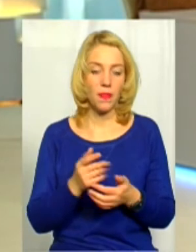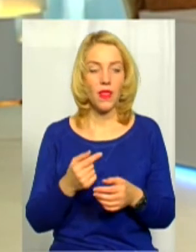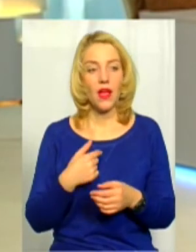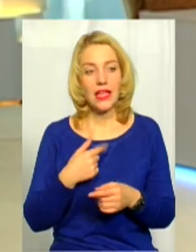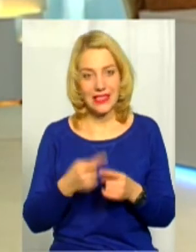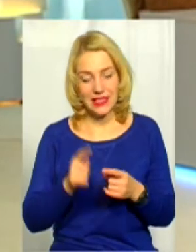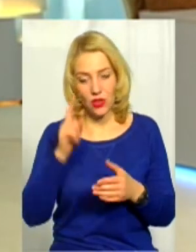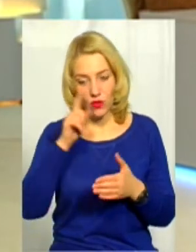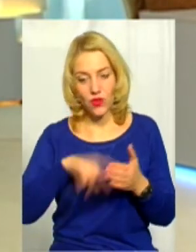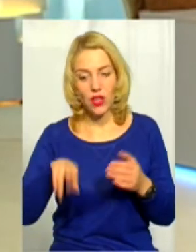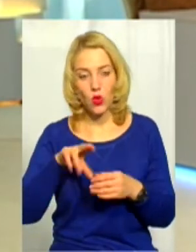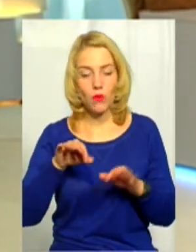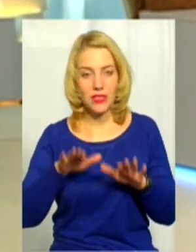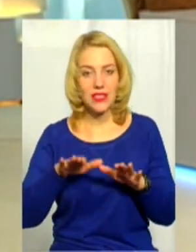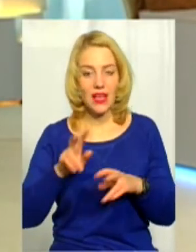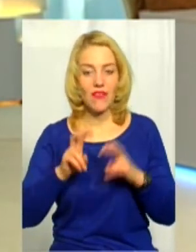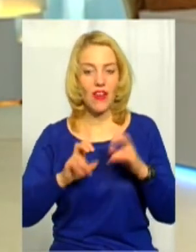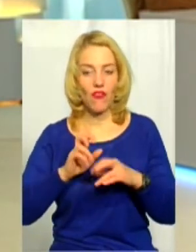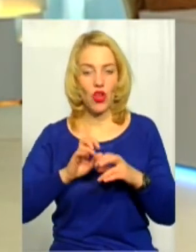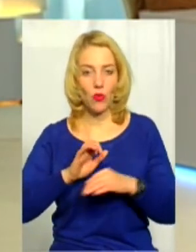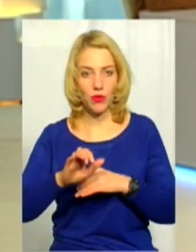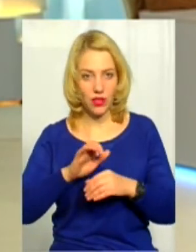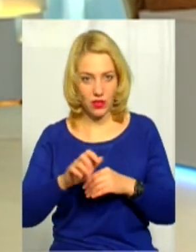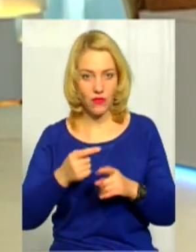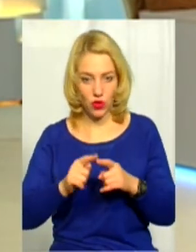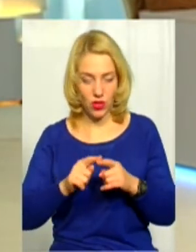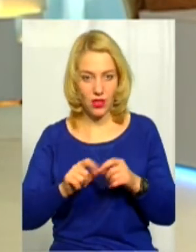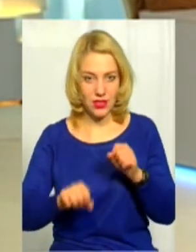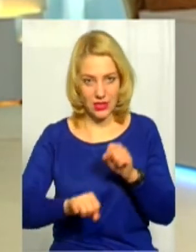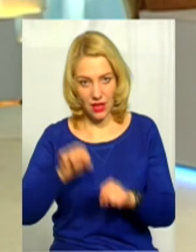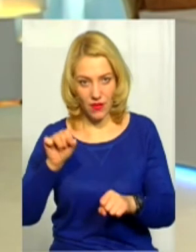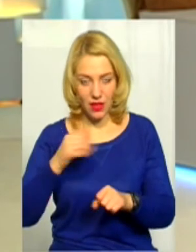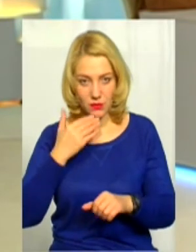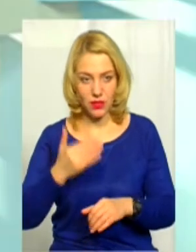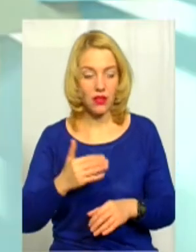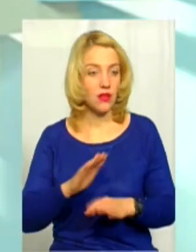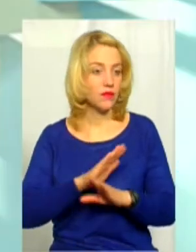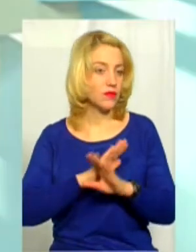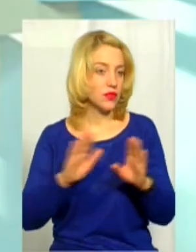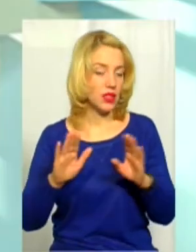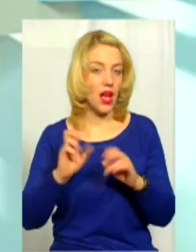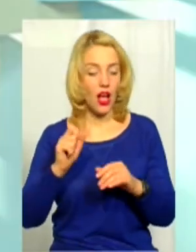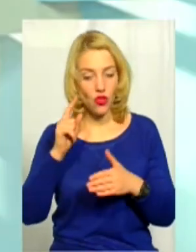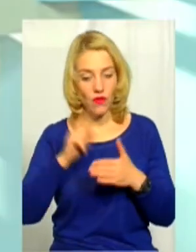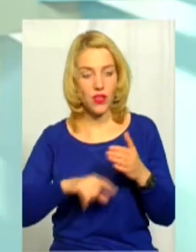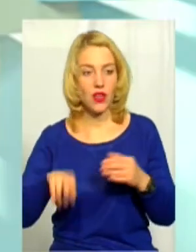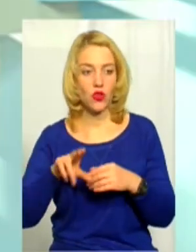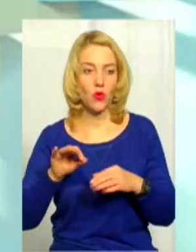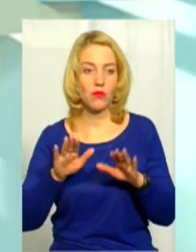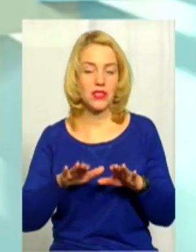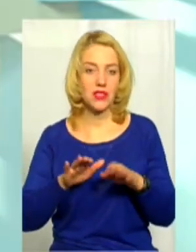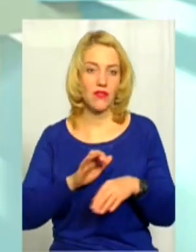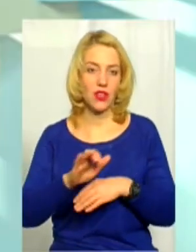місцевих виробників вона підірвалася? Ні, ви знаєте, а от довіра до місцевих виробників, вона